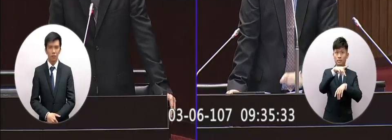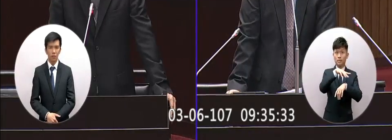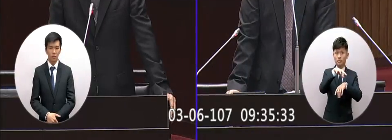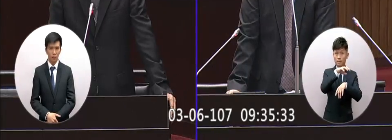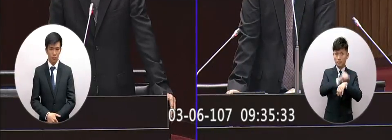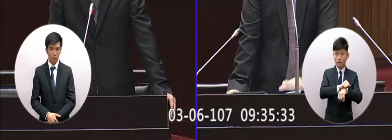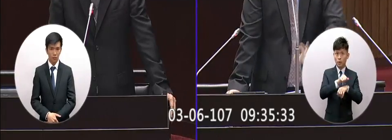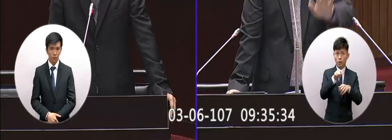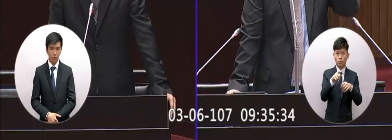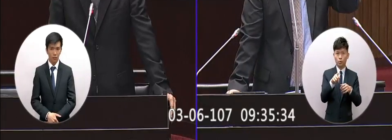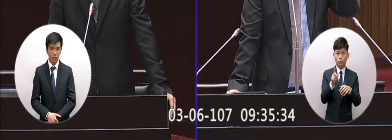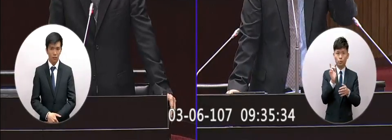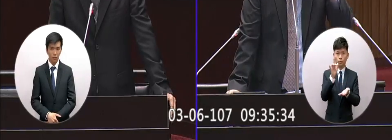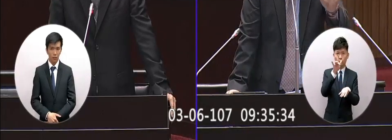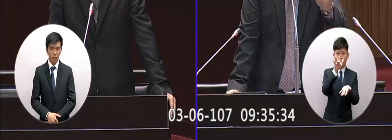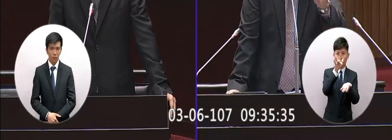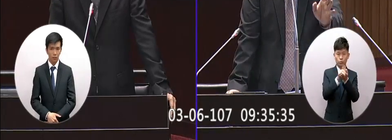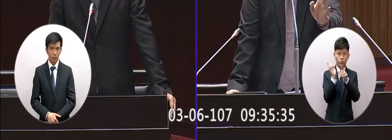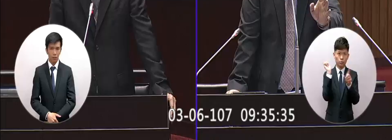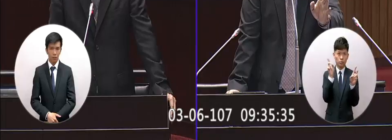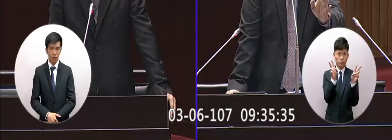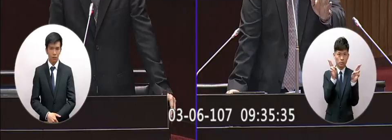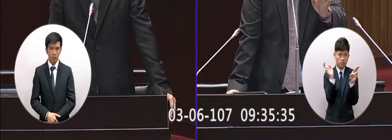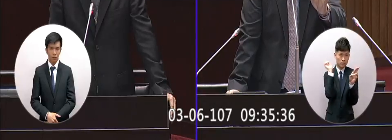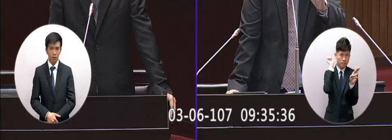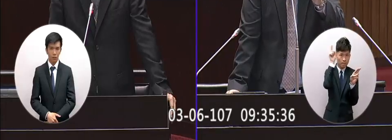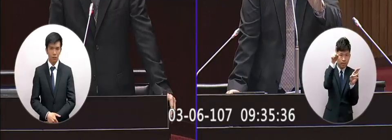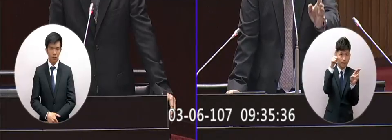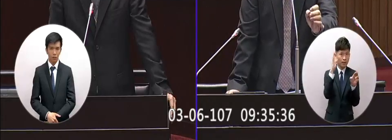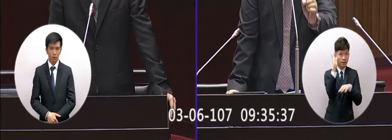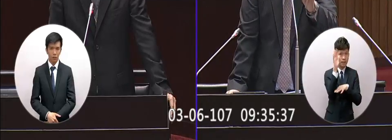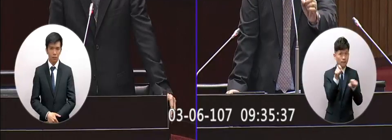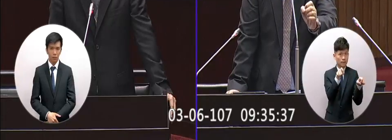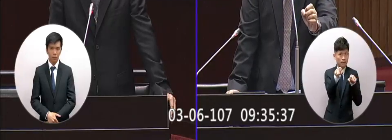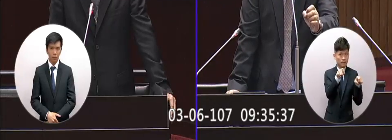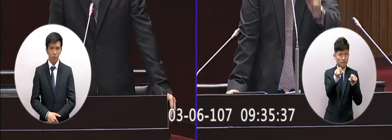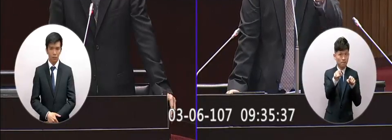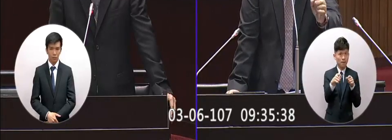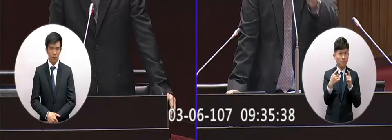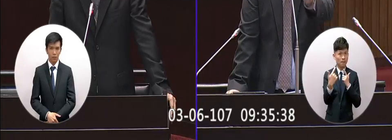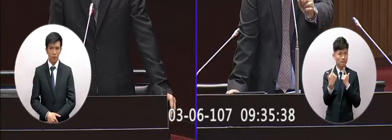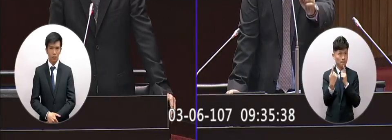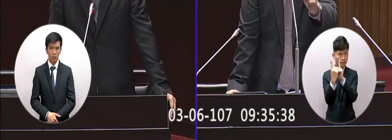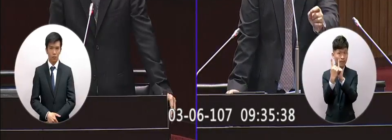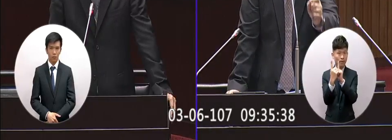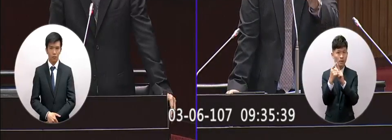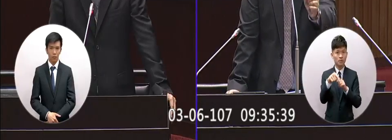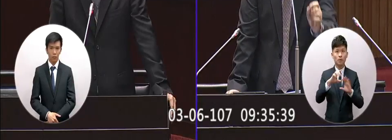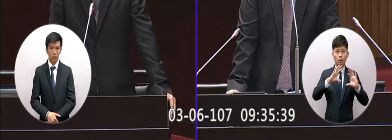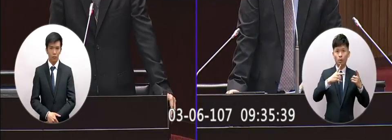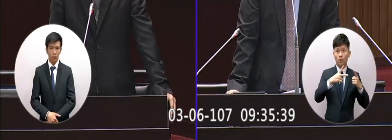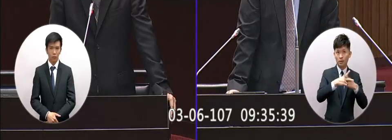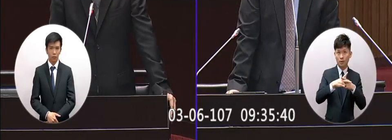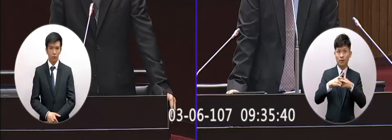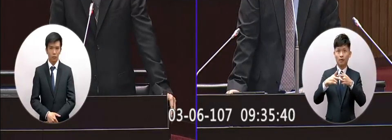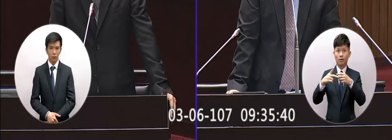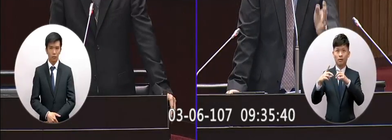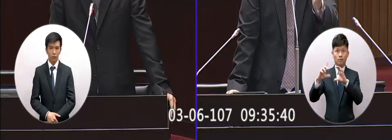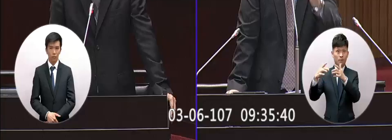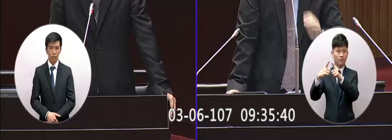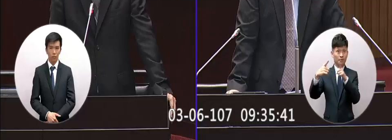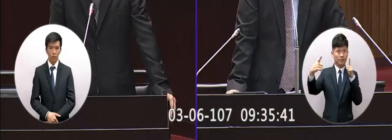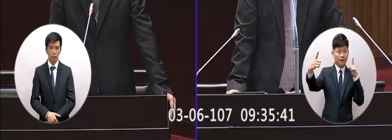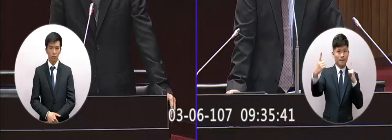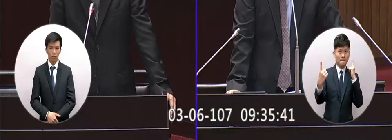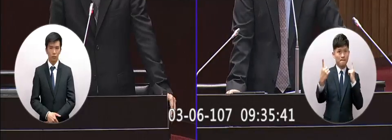吗哈？所以用这种不对称的这个作战的战略，是小国对大国的一个作战方式嘛哈？有